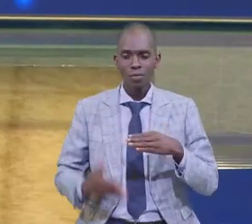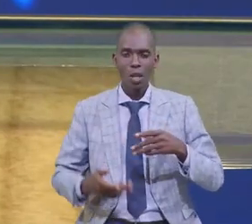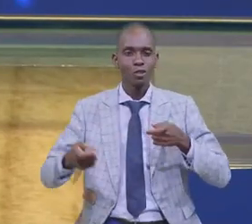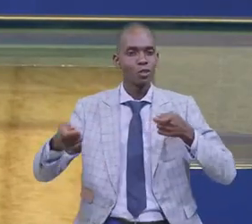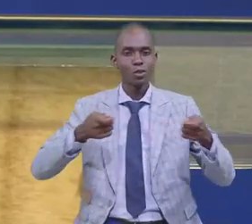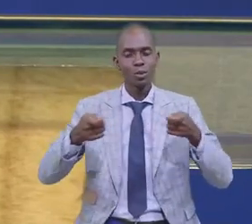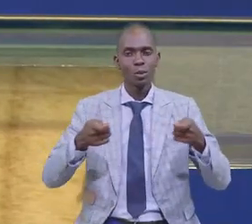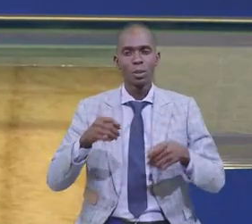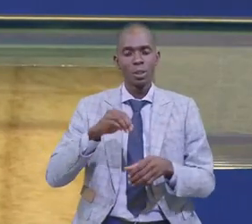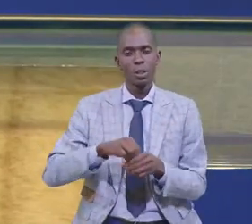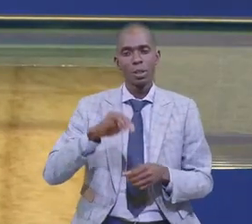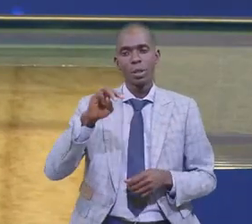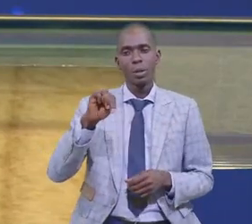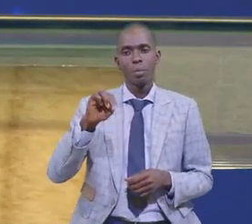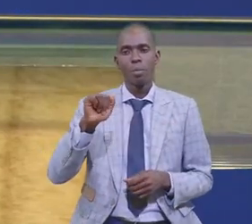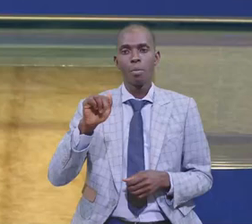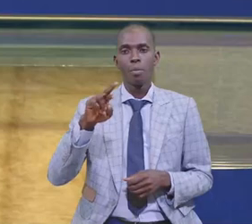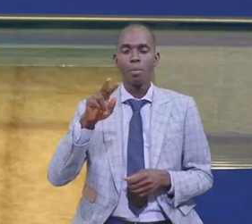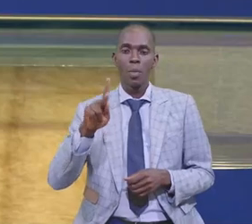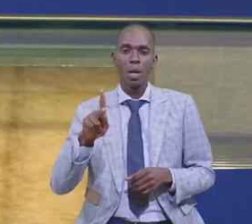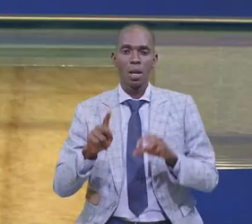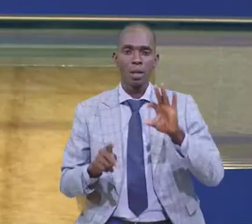détient le contrôle.